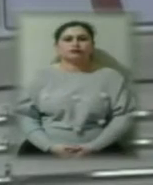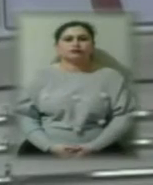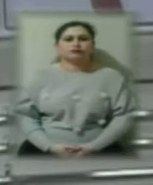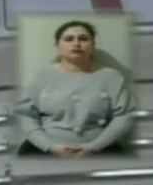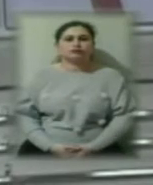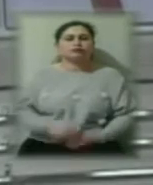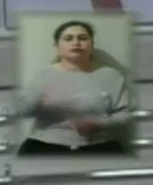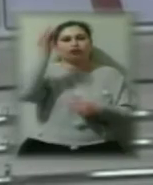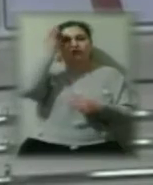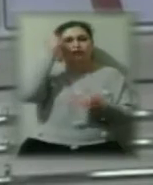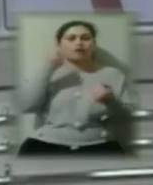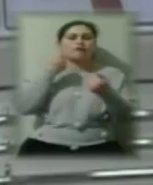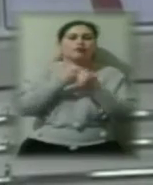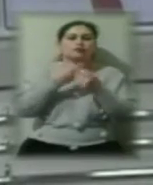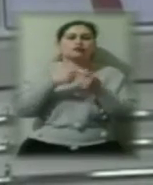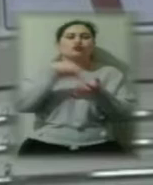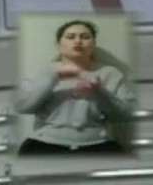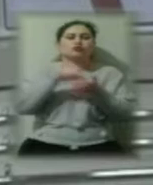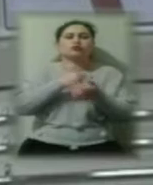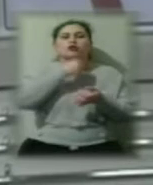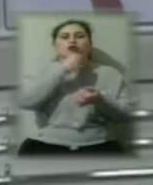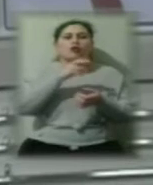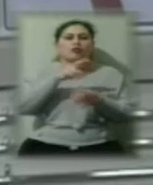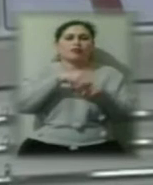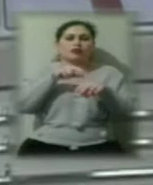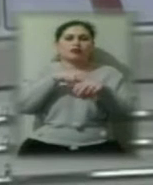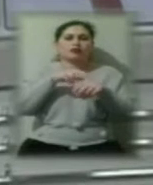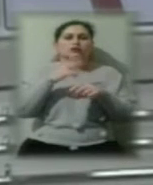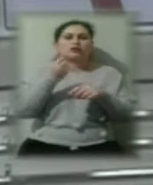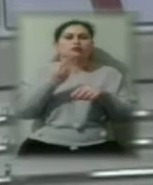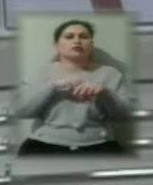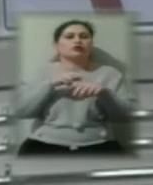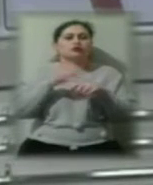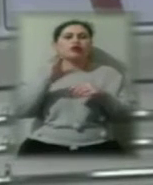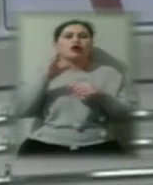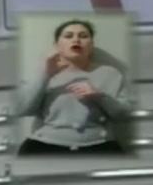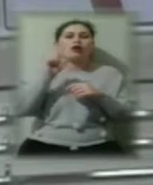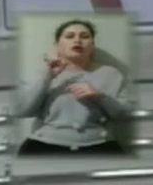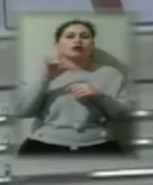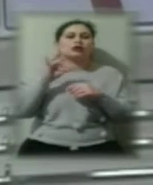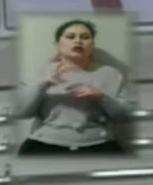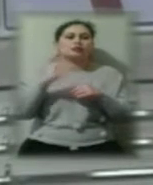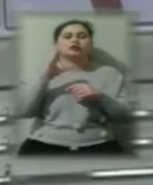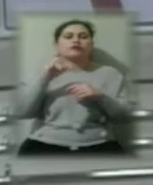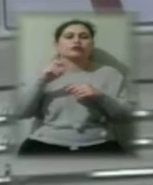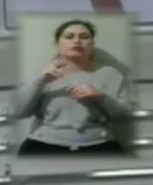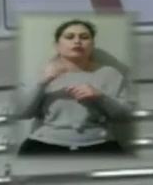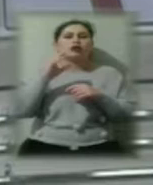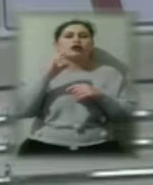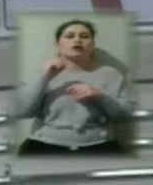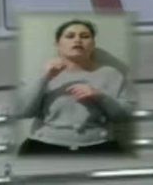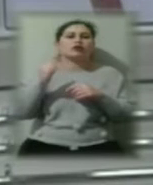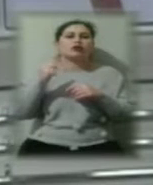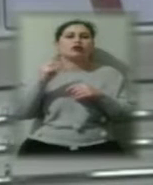Нагадаємо, аварія за участі старшого оперуповноваженого Нацполіції в Автономній Республіці Крим та місті Севастополі Євгена Калініна сталася